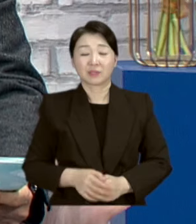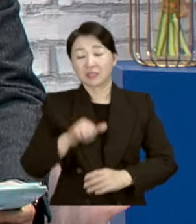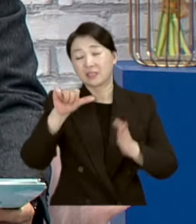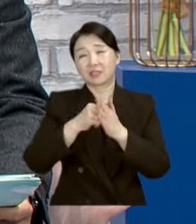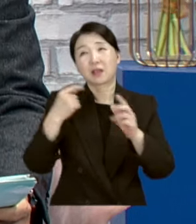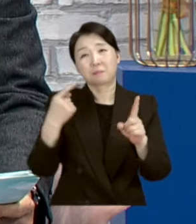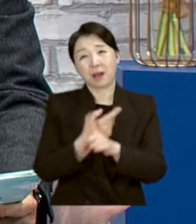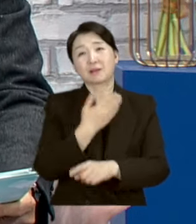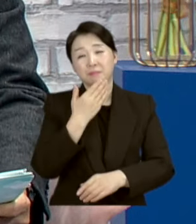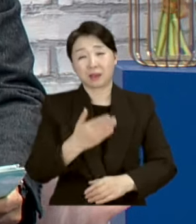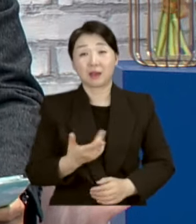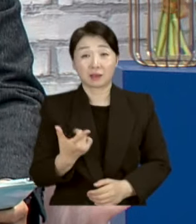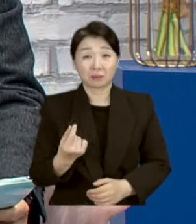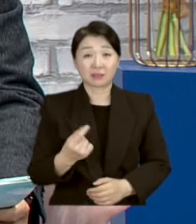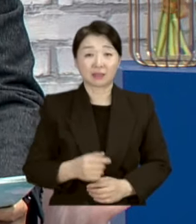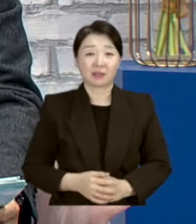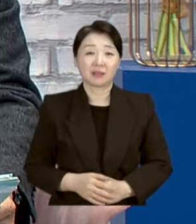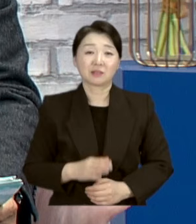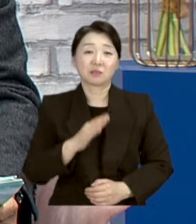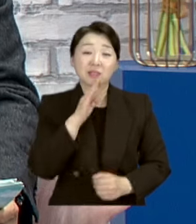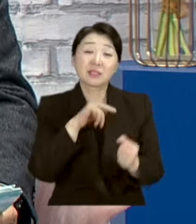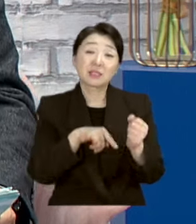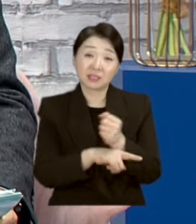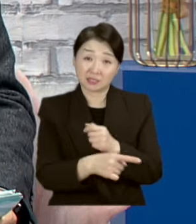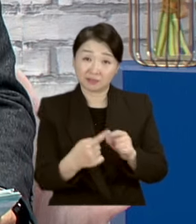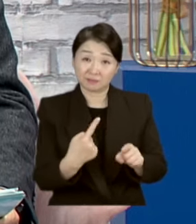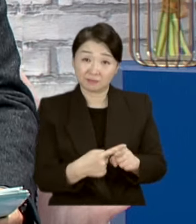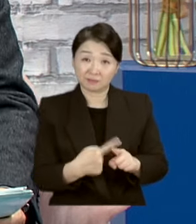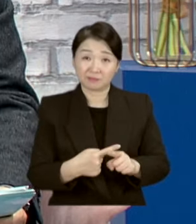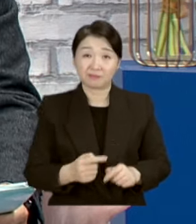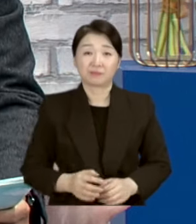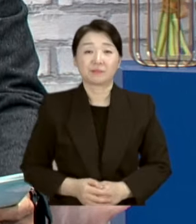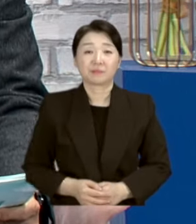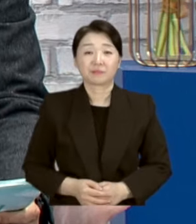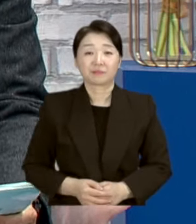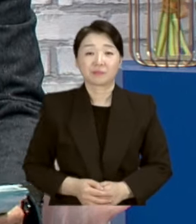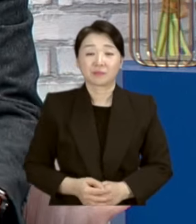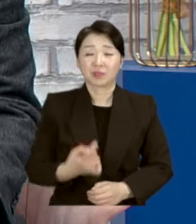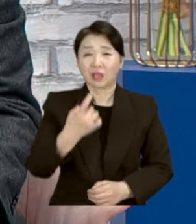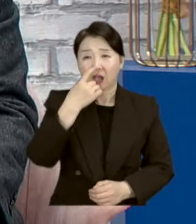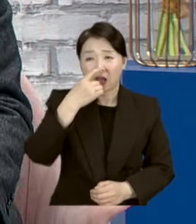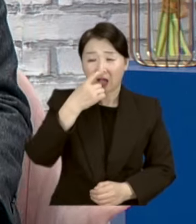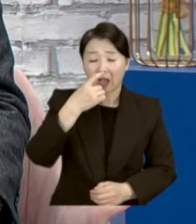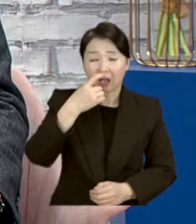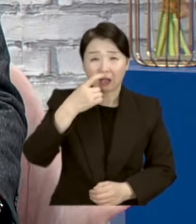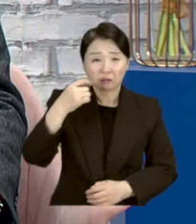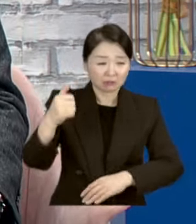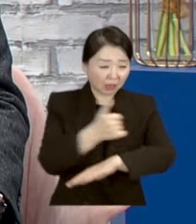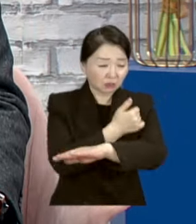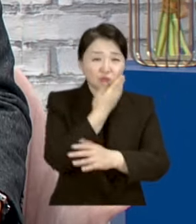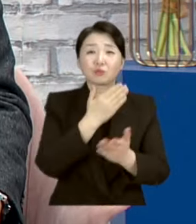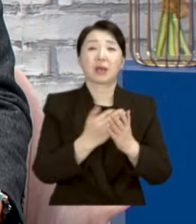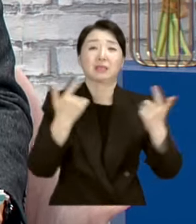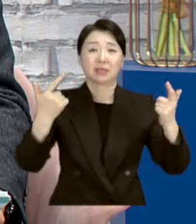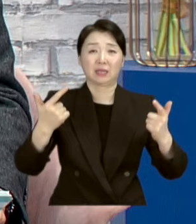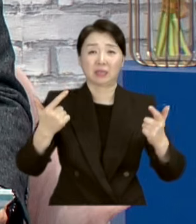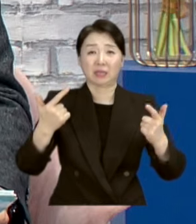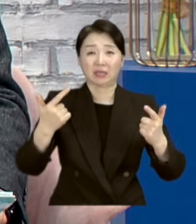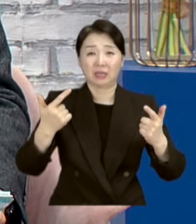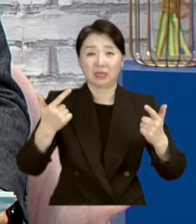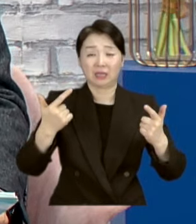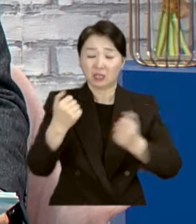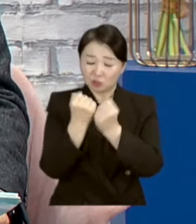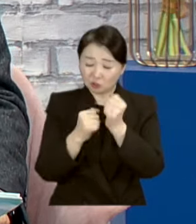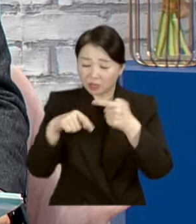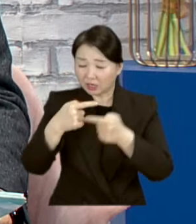인생이 바뀌는 건데. 맞아요. 진짜요. 예. 이거는 정말 진리예요. 그죠? 아멘. 학원이 뭐 중요해, 사실. 그러니까. 인생이